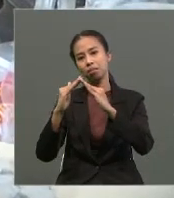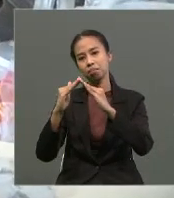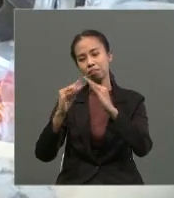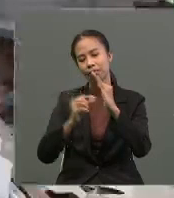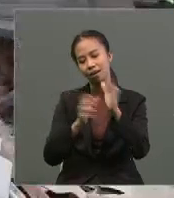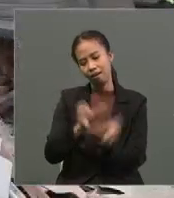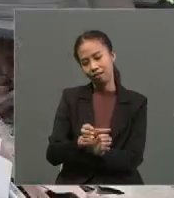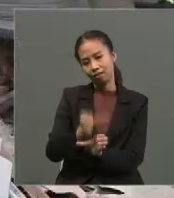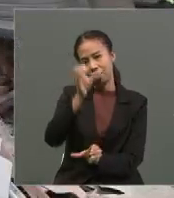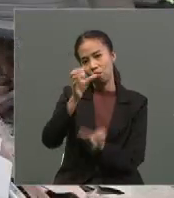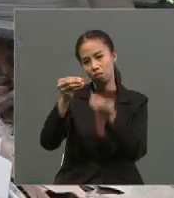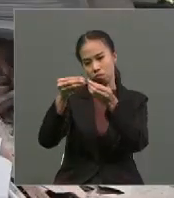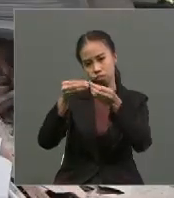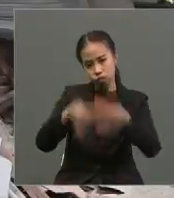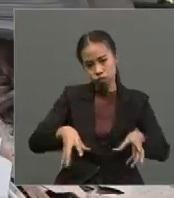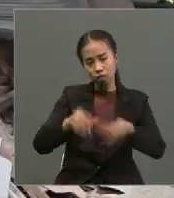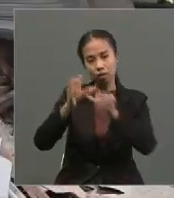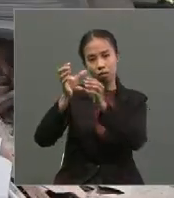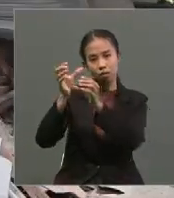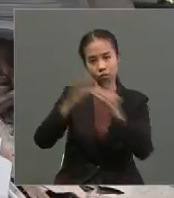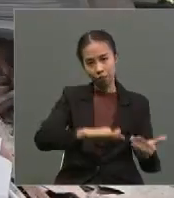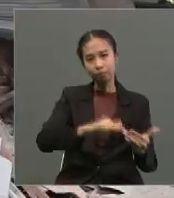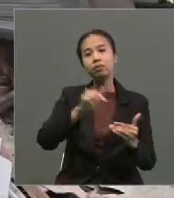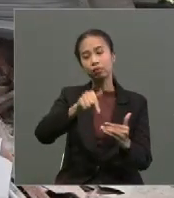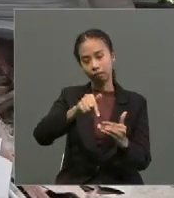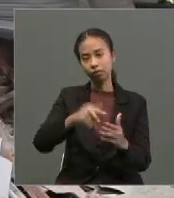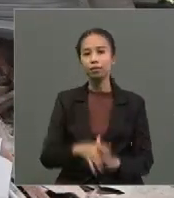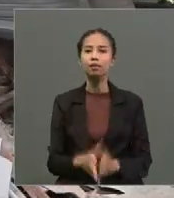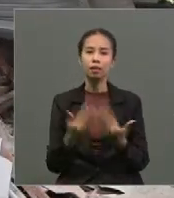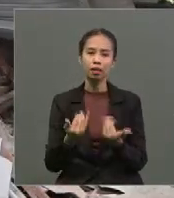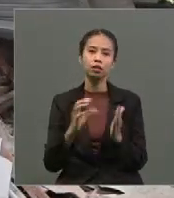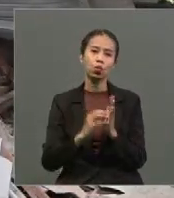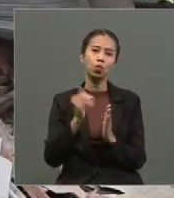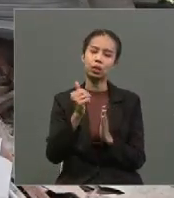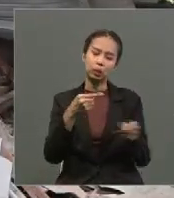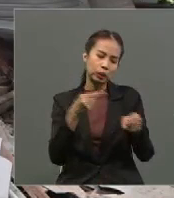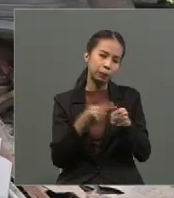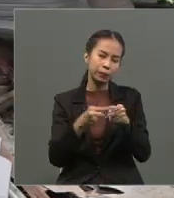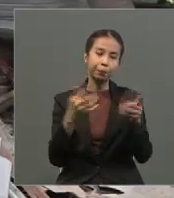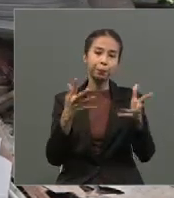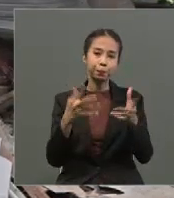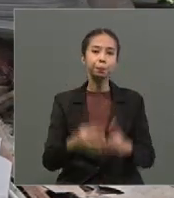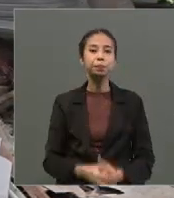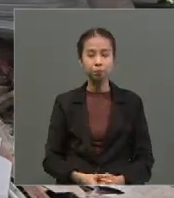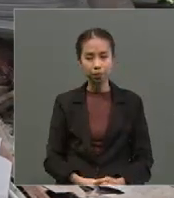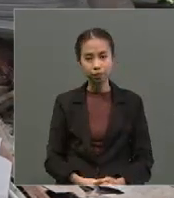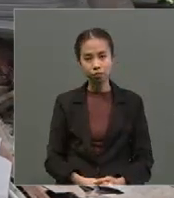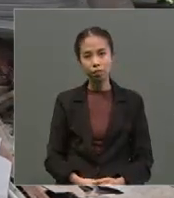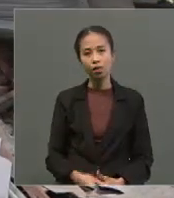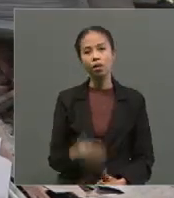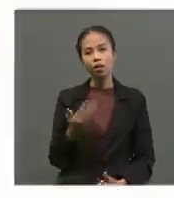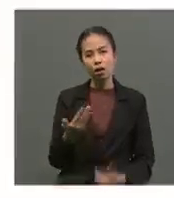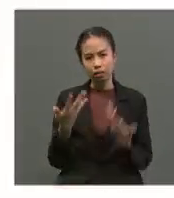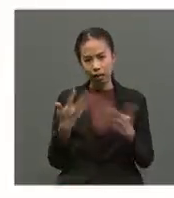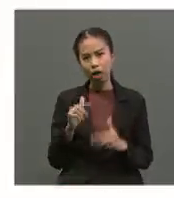แตกหักพังถล่มเมื่อคืนที่ผ่านมาอย่างภาพที่เห็นนั่นแหละคุณผู้ชมแต่ว่าโชคดีนะคะไม่มีใครได้รับบาดเจ็บโดยหลังเกิดเหตุ